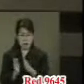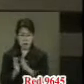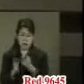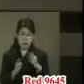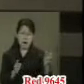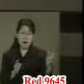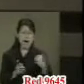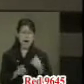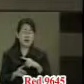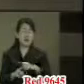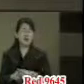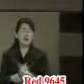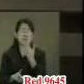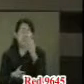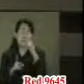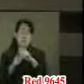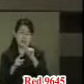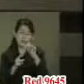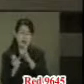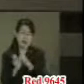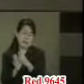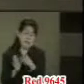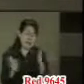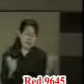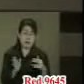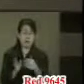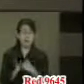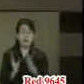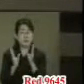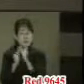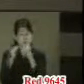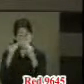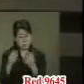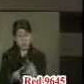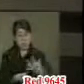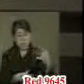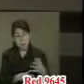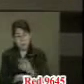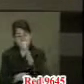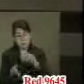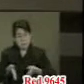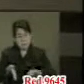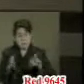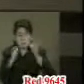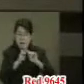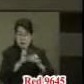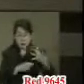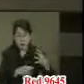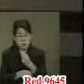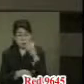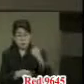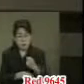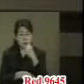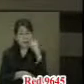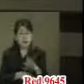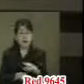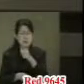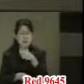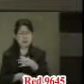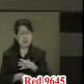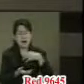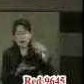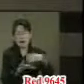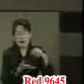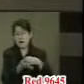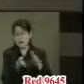หลังวันที่25ทั้งนั้นเขาชุมนุมกันแล้วเขายึดตะพานมขวานเขายึดกันแล้วเพราะงั้นเวลาจะใช้ข้อมูลกล่าวห